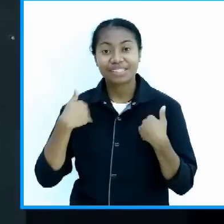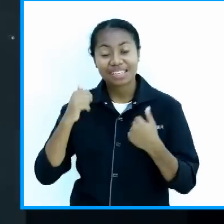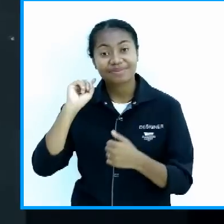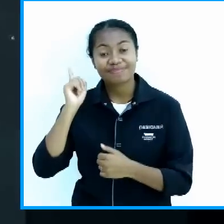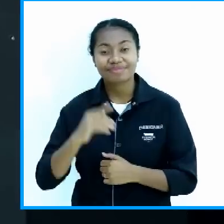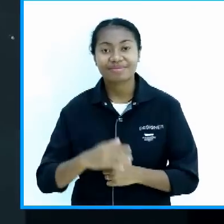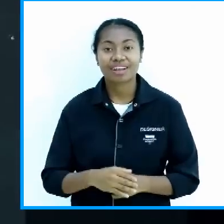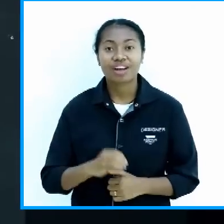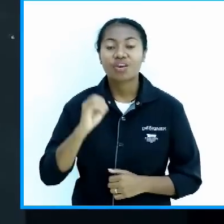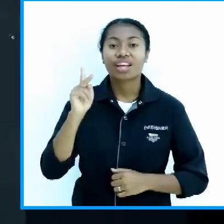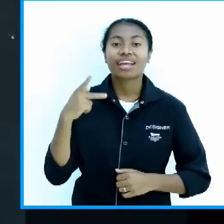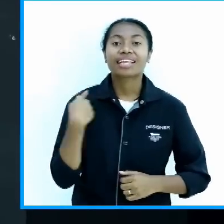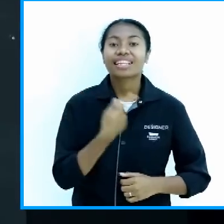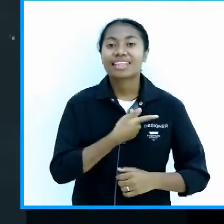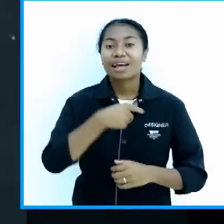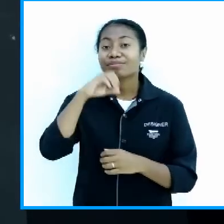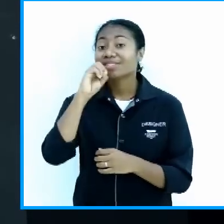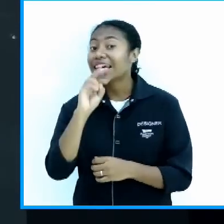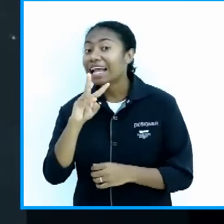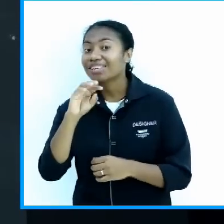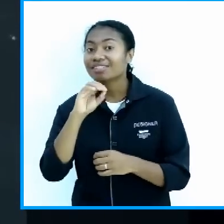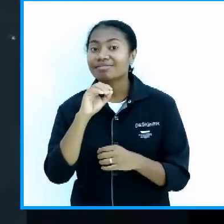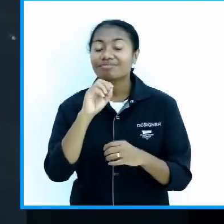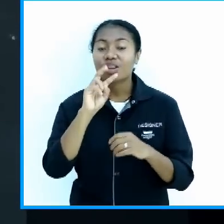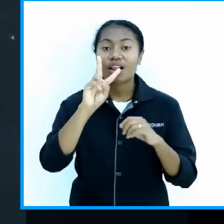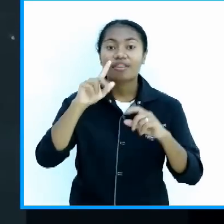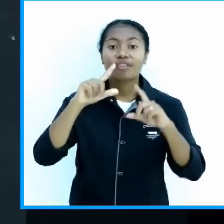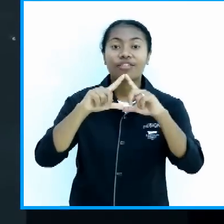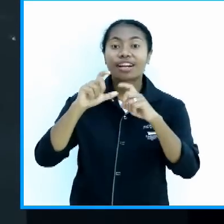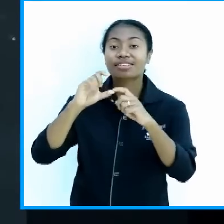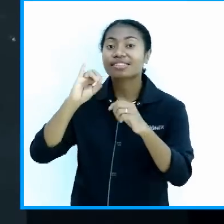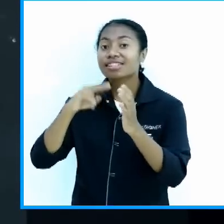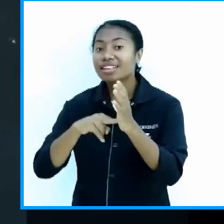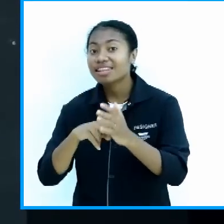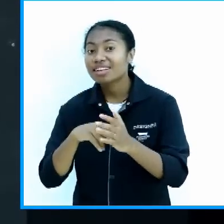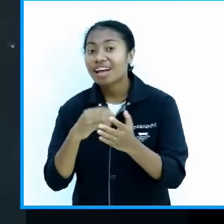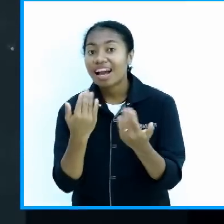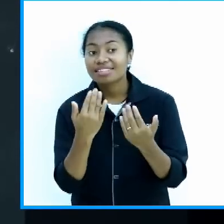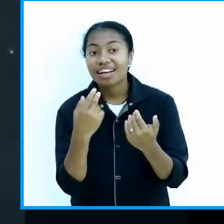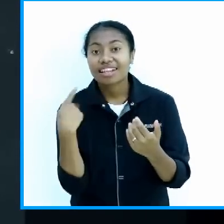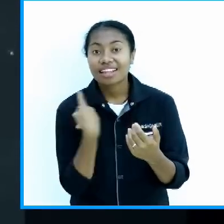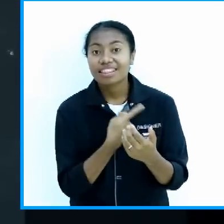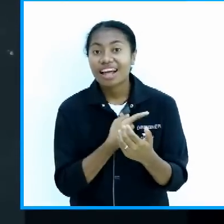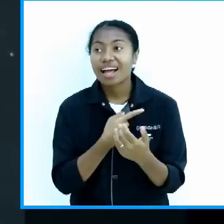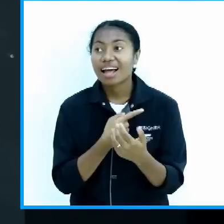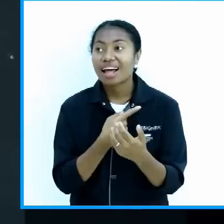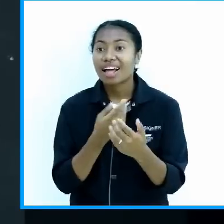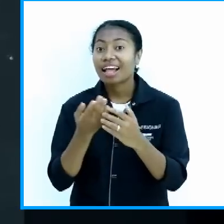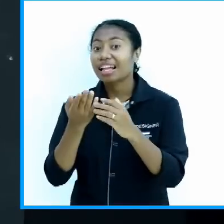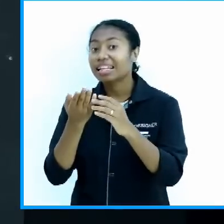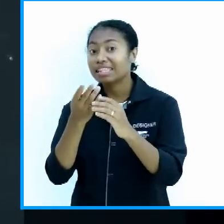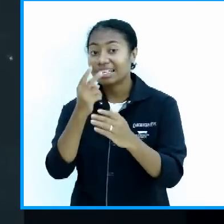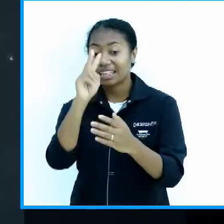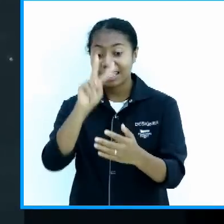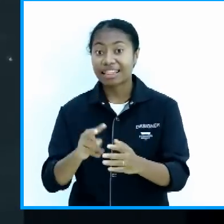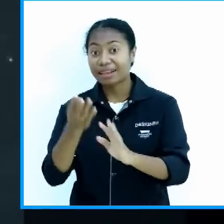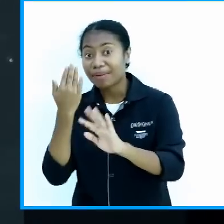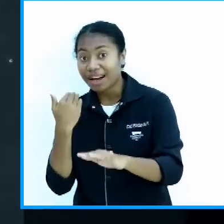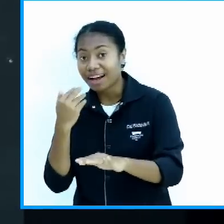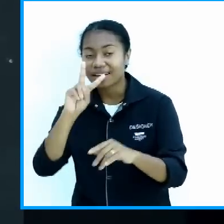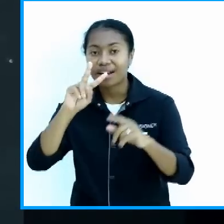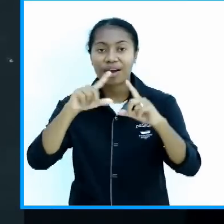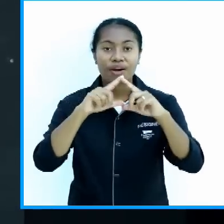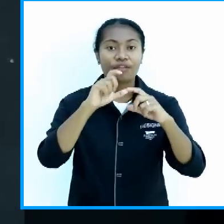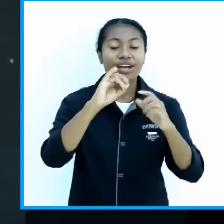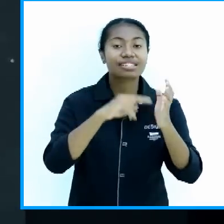Shalom, kita bicara soal vaksin. Saya mengajak kita melihat sedikit ke belakang. Jadi vaksin itu sendiri berasal